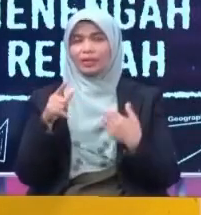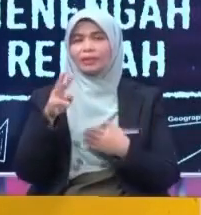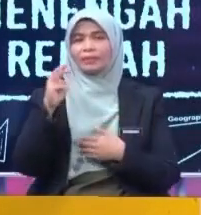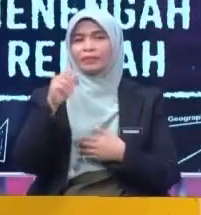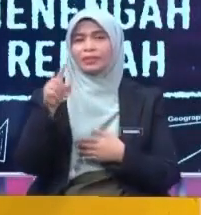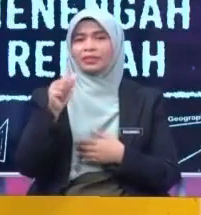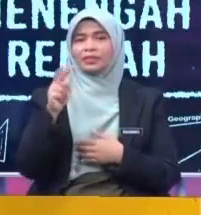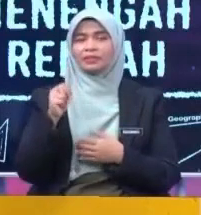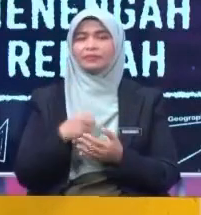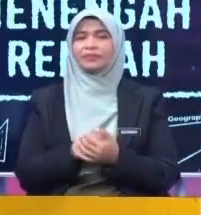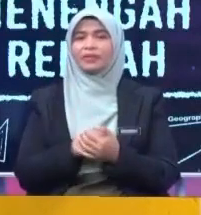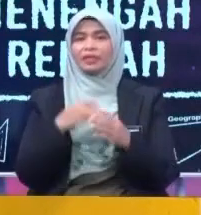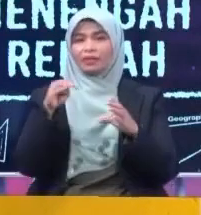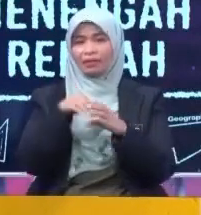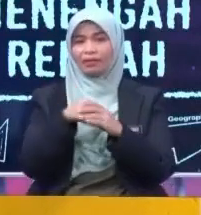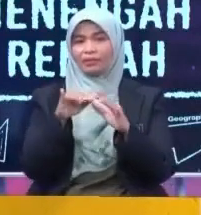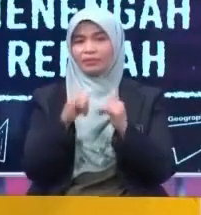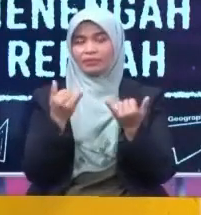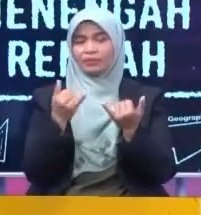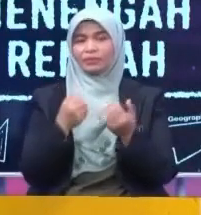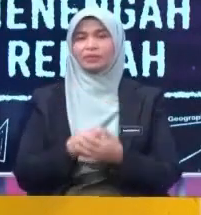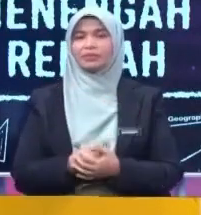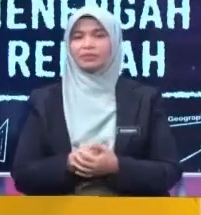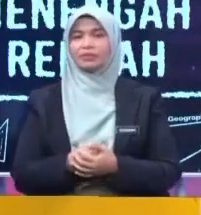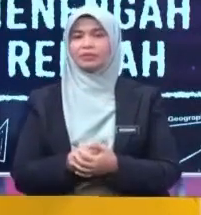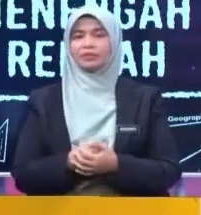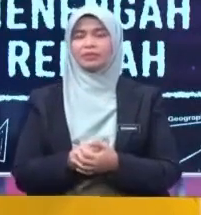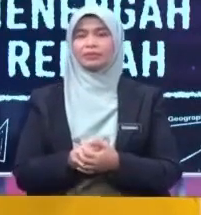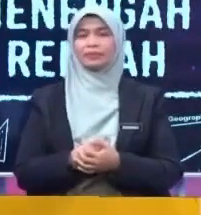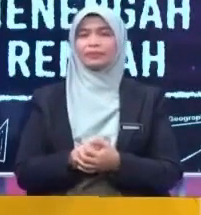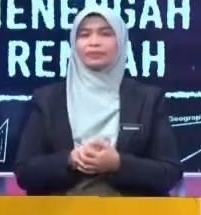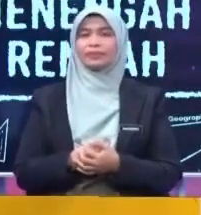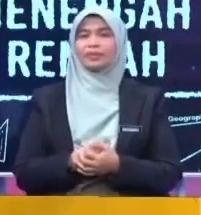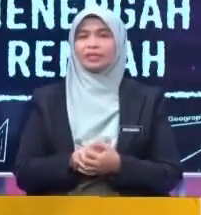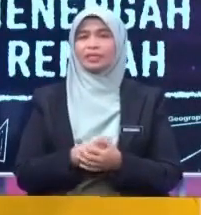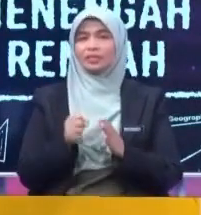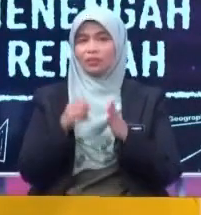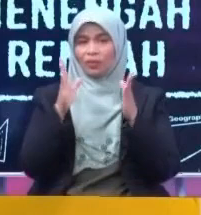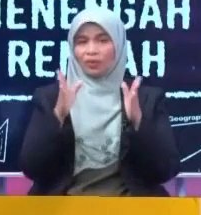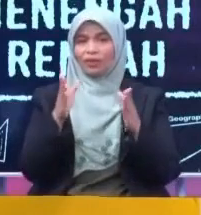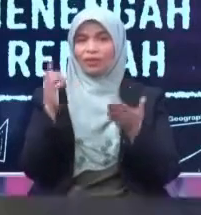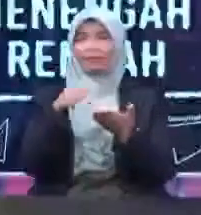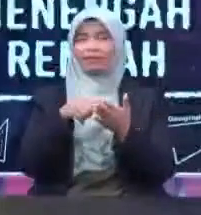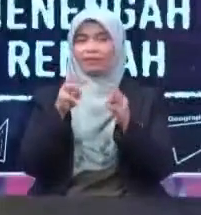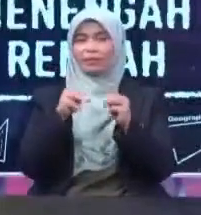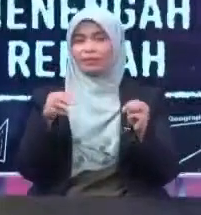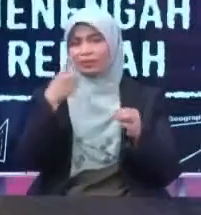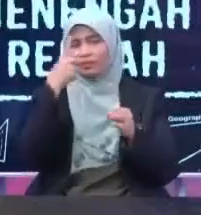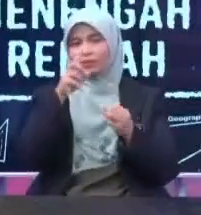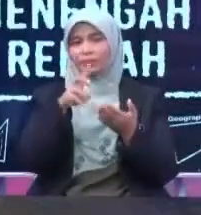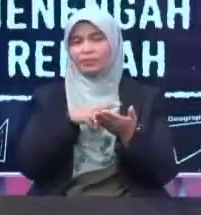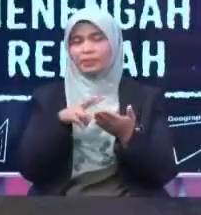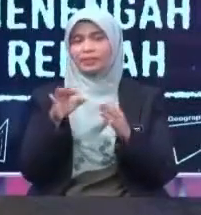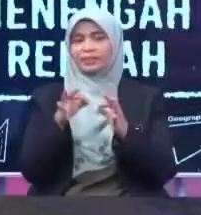surah Al-Qari'ah ayat 6 hingga 11. Saya nak minta seorang lagi murid dalam talian untuk membacakan ayat